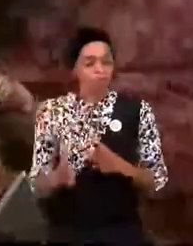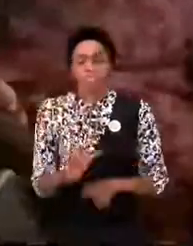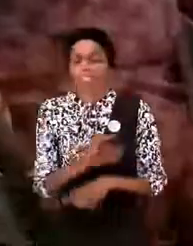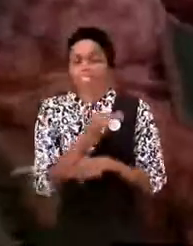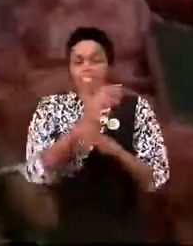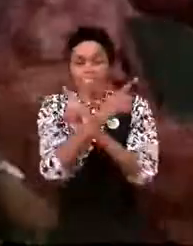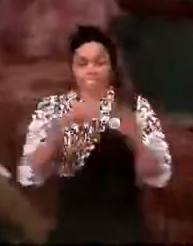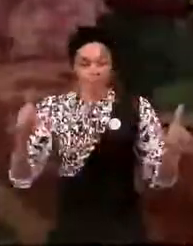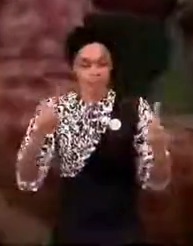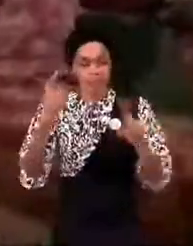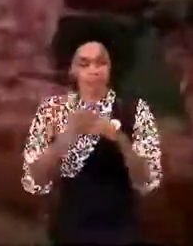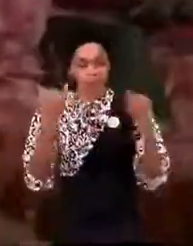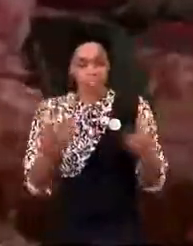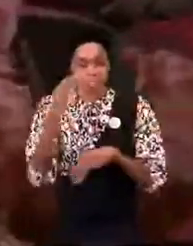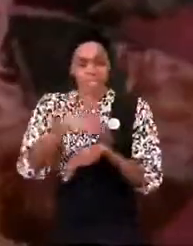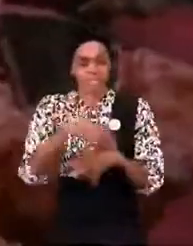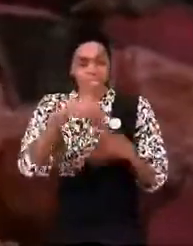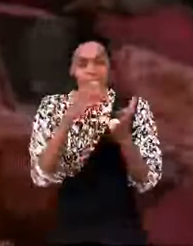de Jésus.